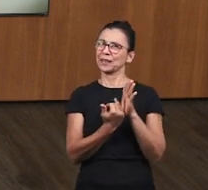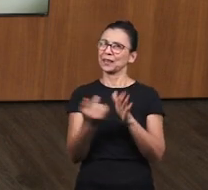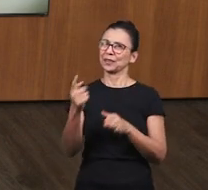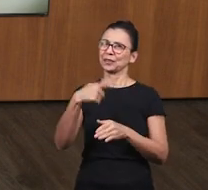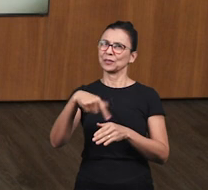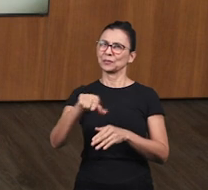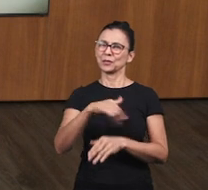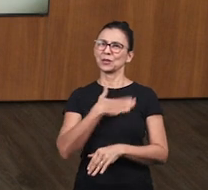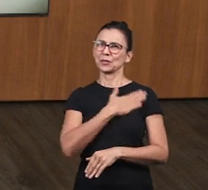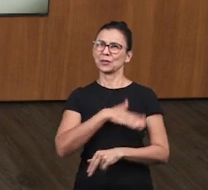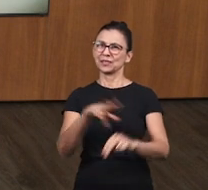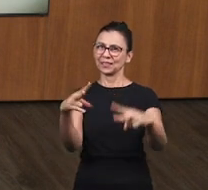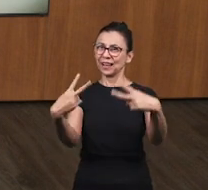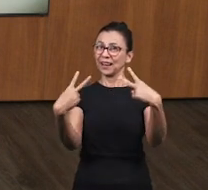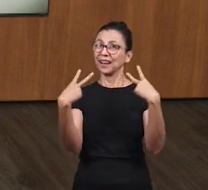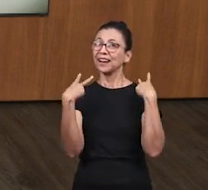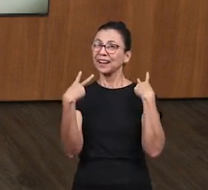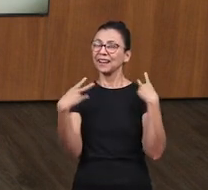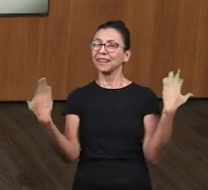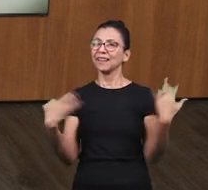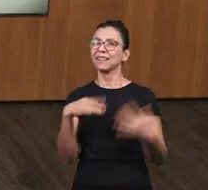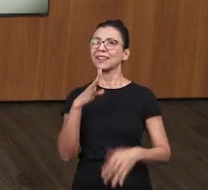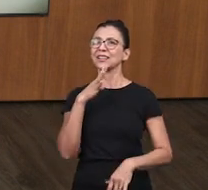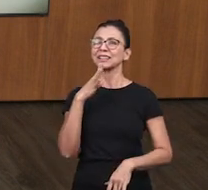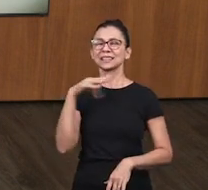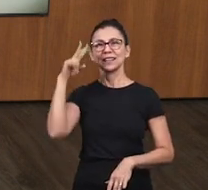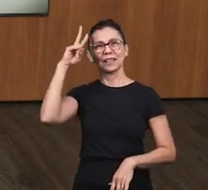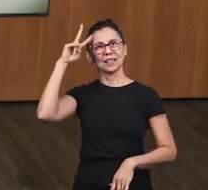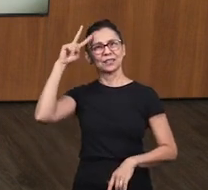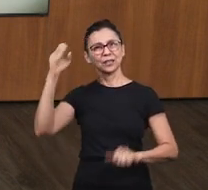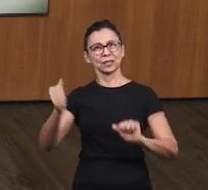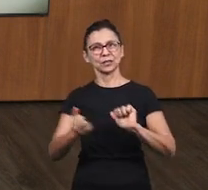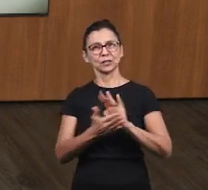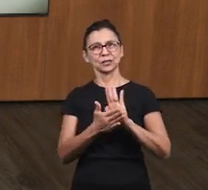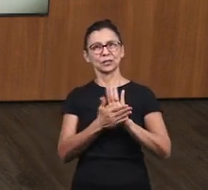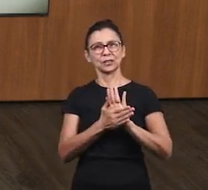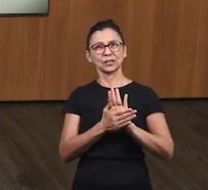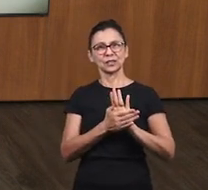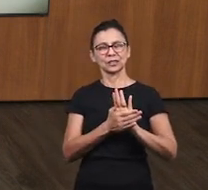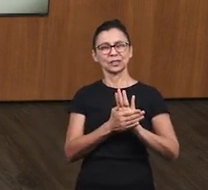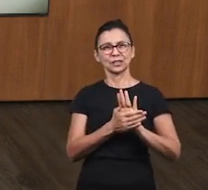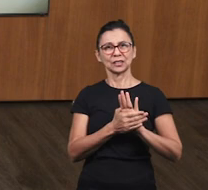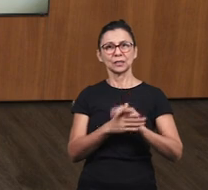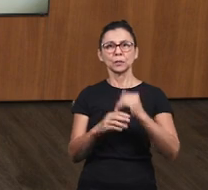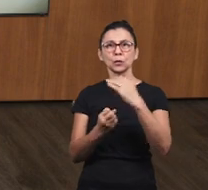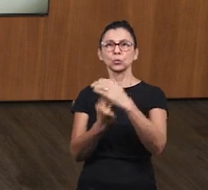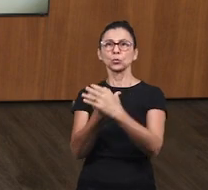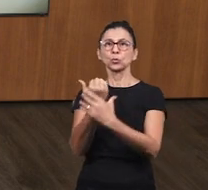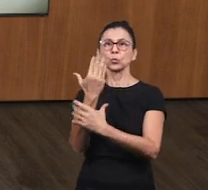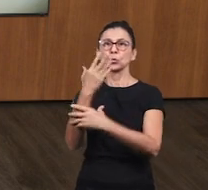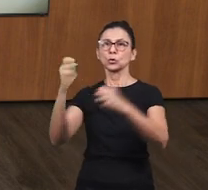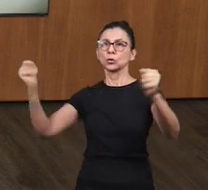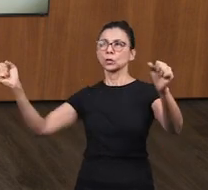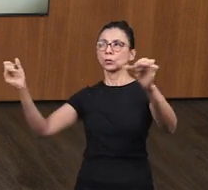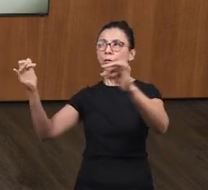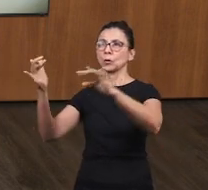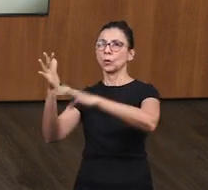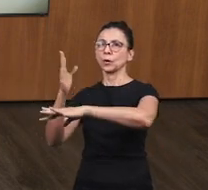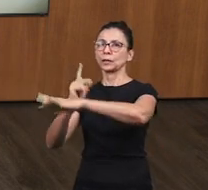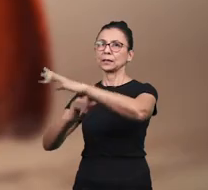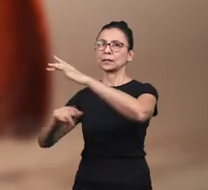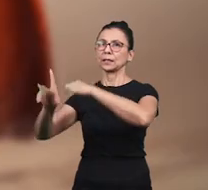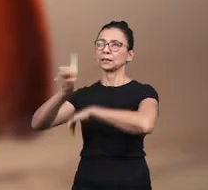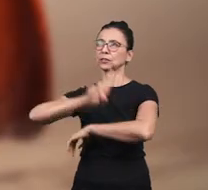cette programmation que tous aiment beaucoup assister. Et nous allons connaître l'histoire de la louange et la